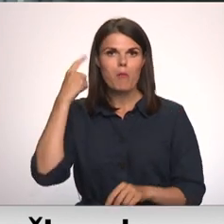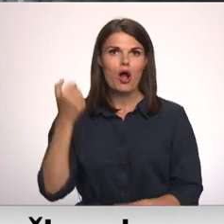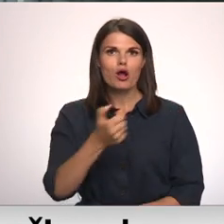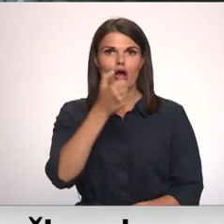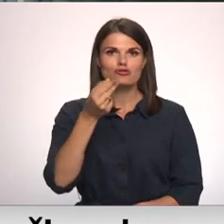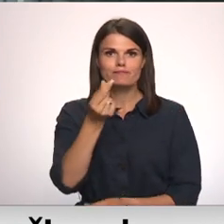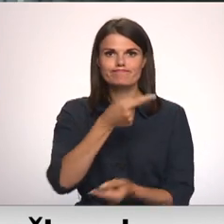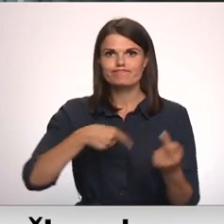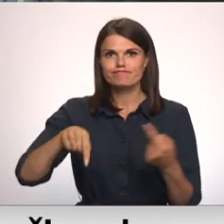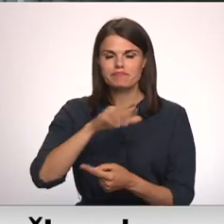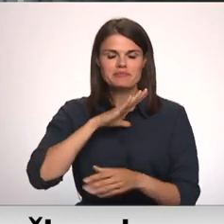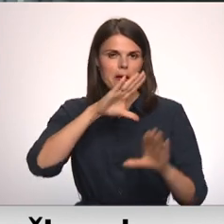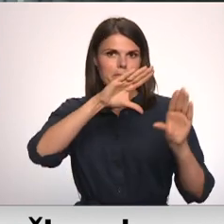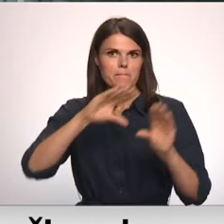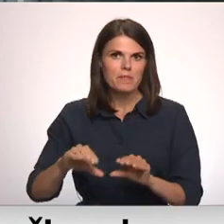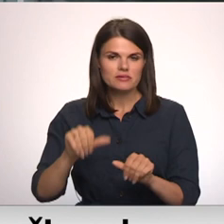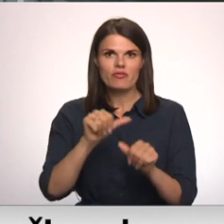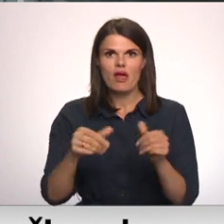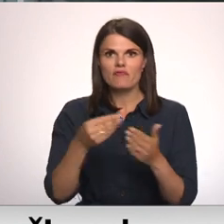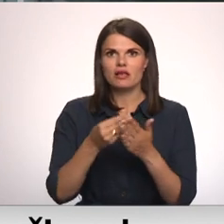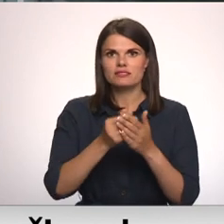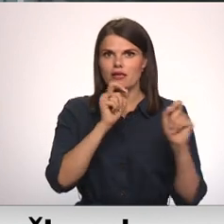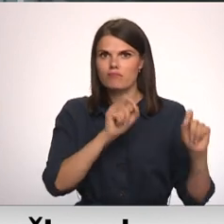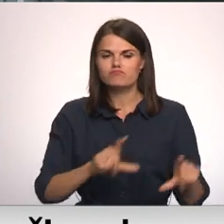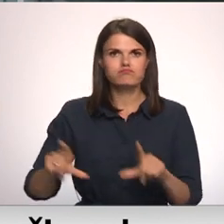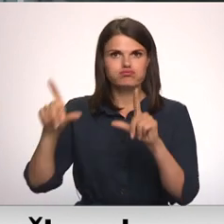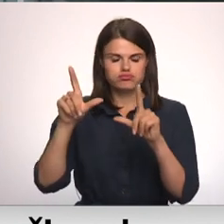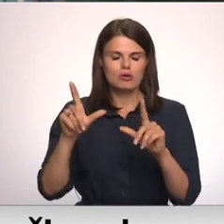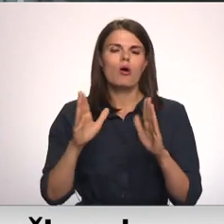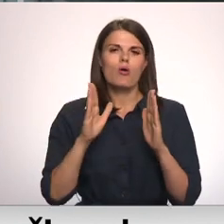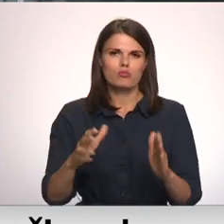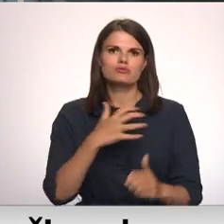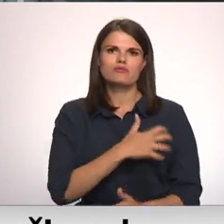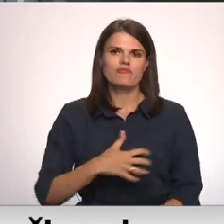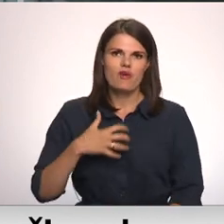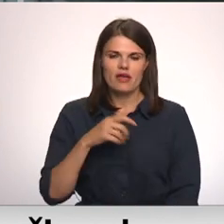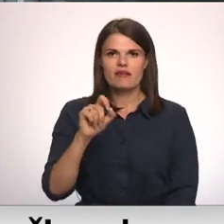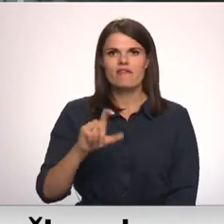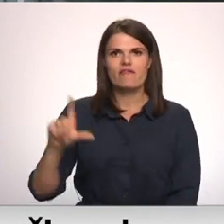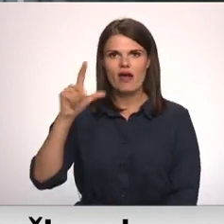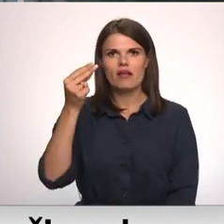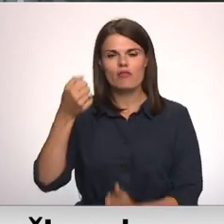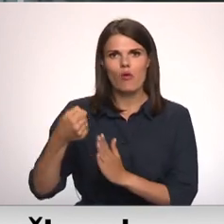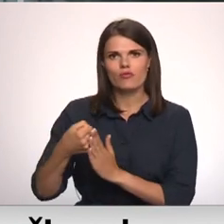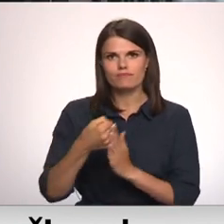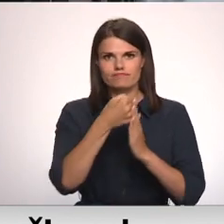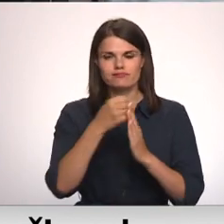ievērojami mazāks un augot degvielas cenām būs nepieciešams lielākas dotācijas. Plašāk stāsta Dāvids Freidenfelds.